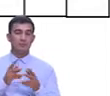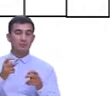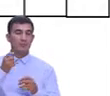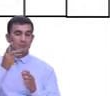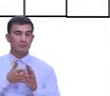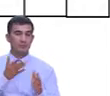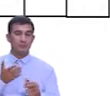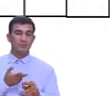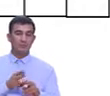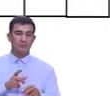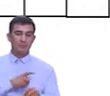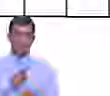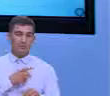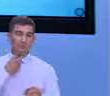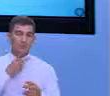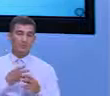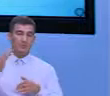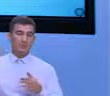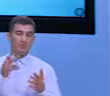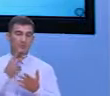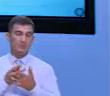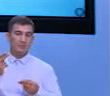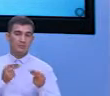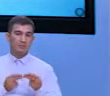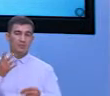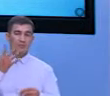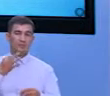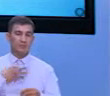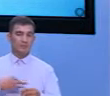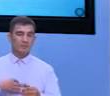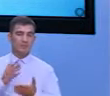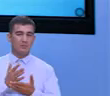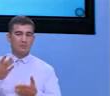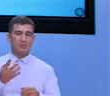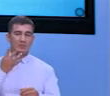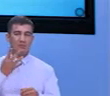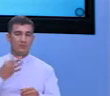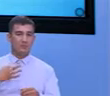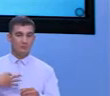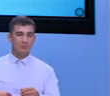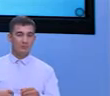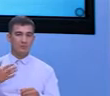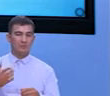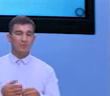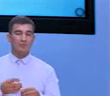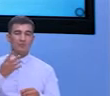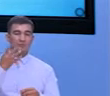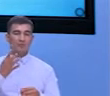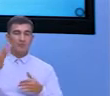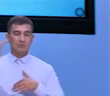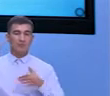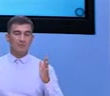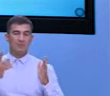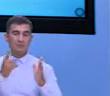oling. Mana dehqonning yeri. Dehqonning 4 o'g'li bor. 4 ta o'g'liga o'ziga 4 dan bir